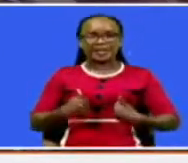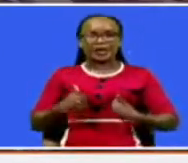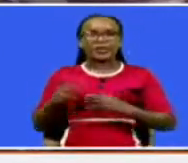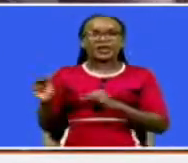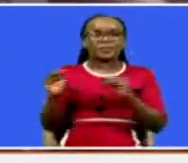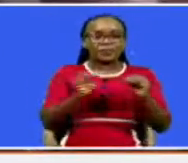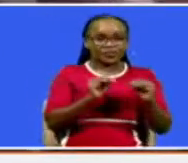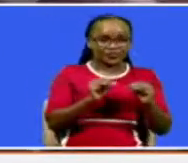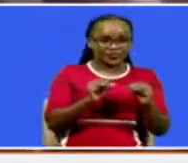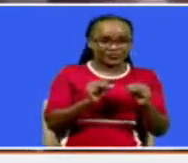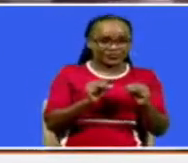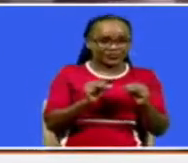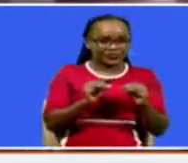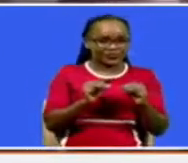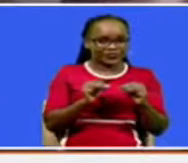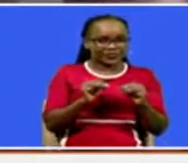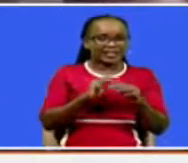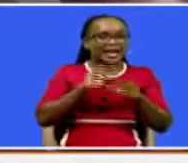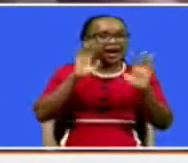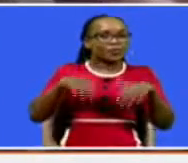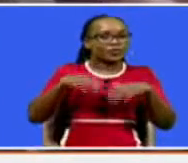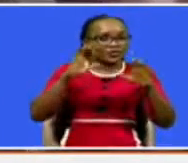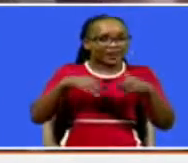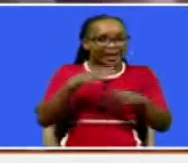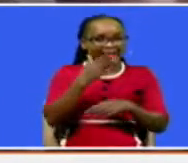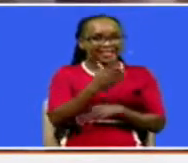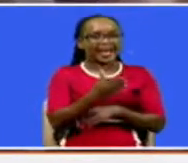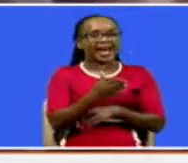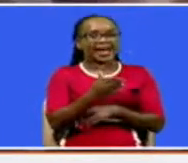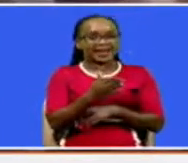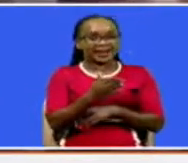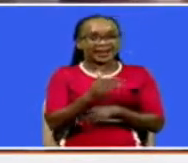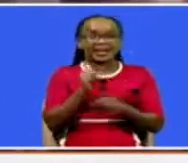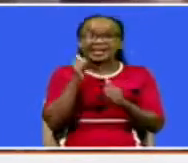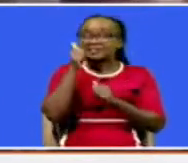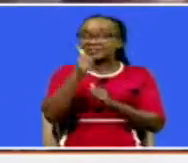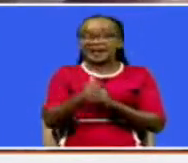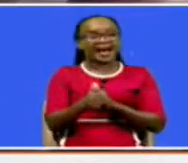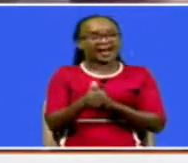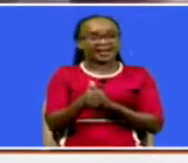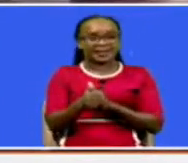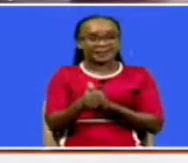Mbeya. Tulikuwa tunaenda kulima pereto huko. Nani bali bea,